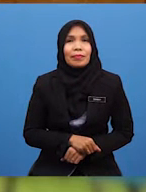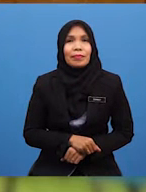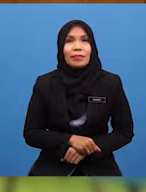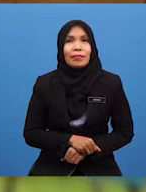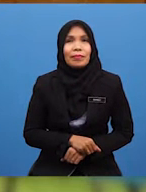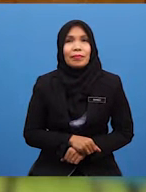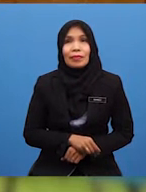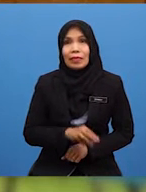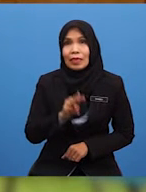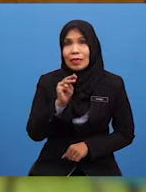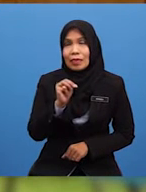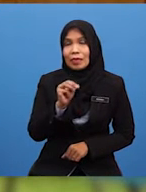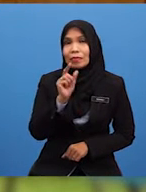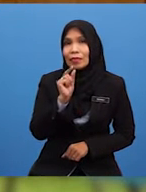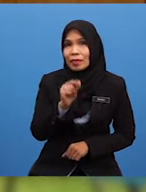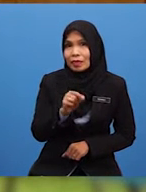M